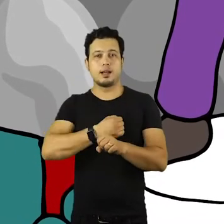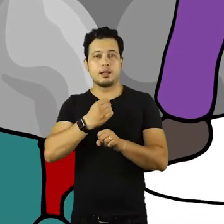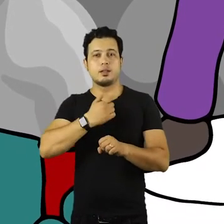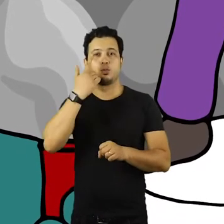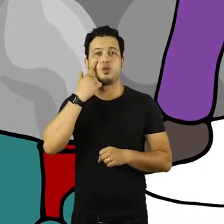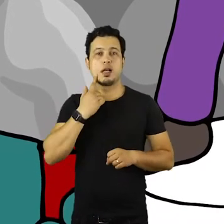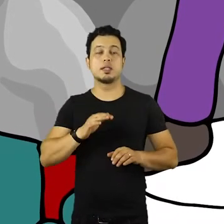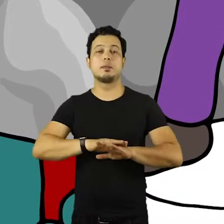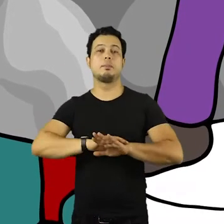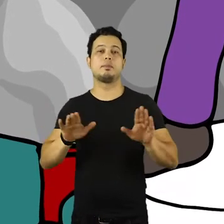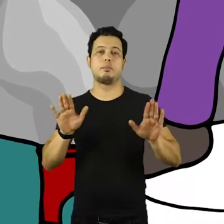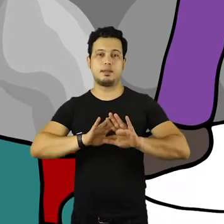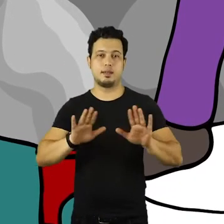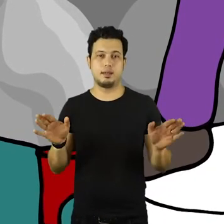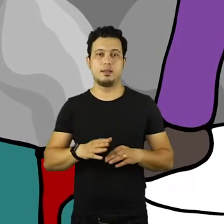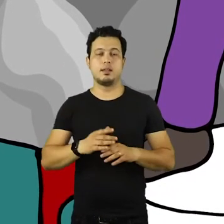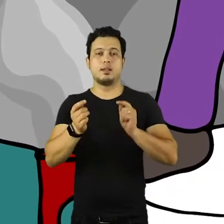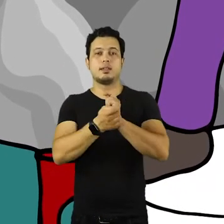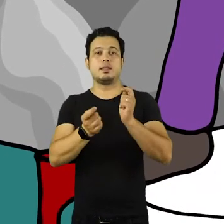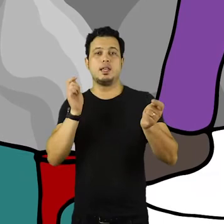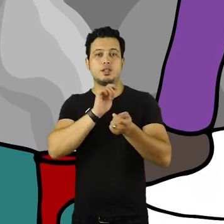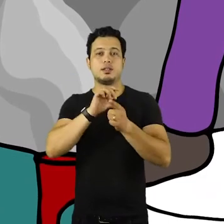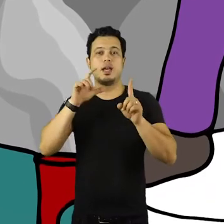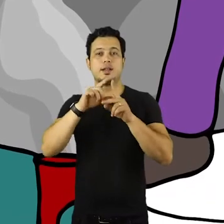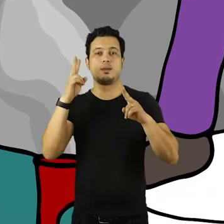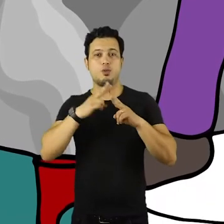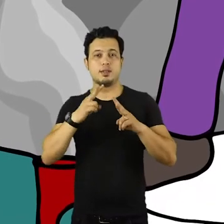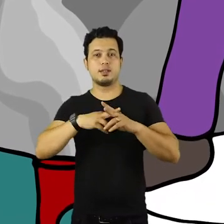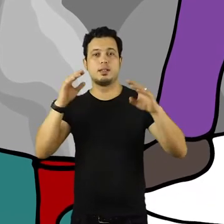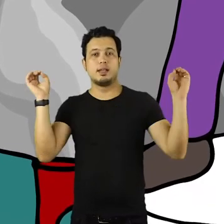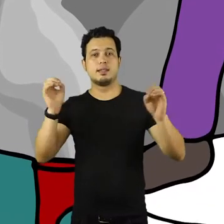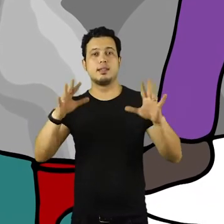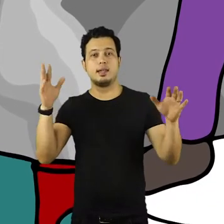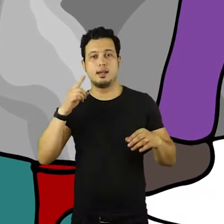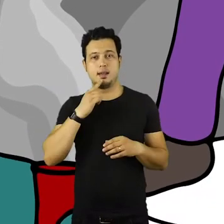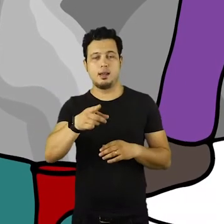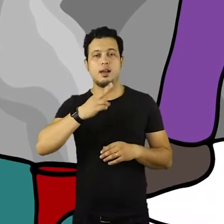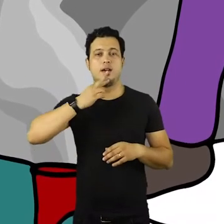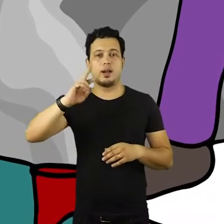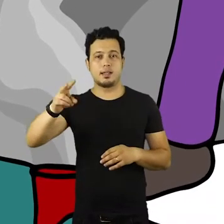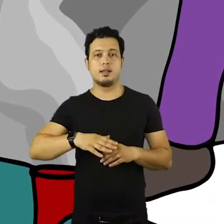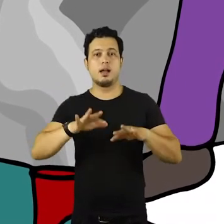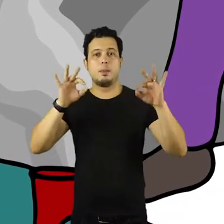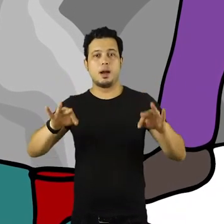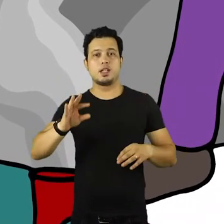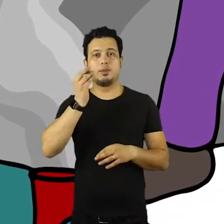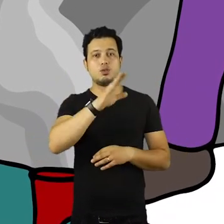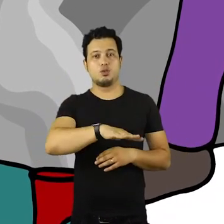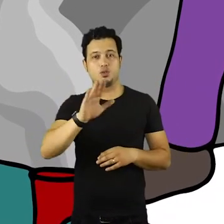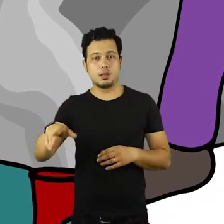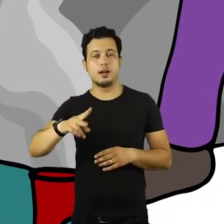Ağlayan kayanın gözyaşları dinmedi. Değişti Dinosopolis'in sihirli renkleri.